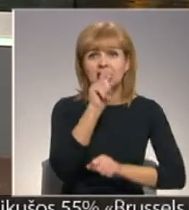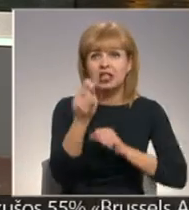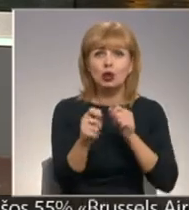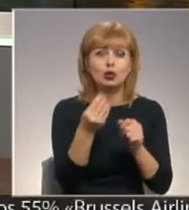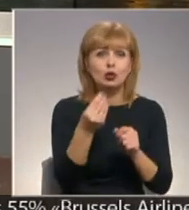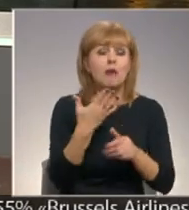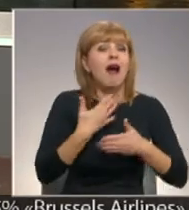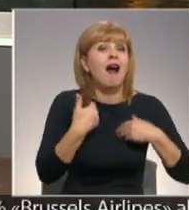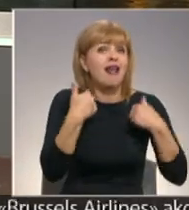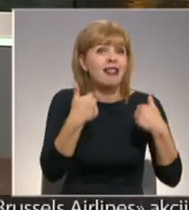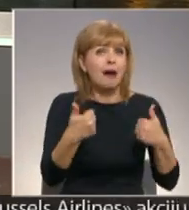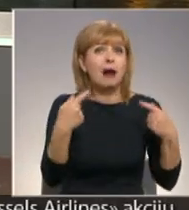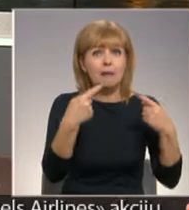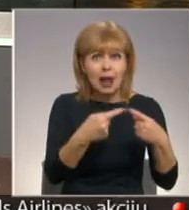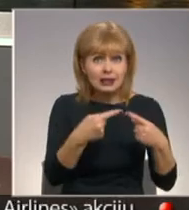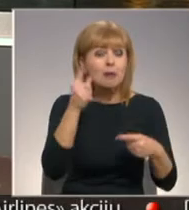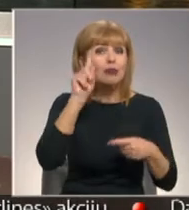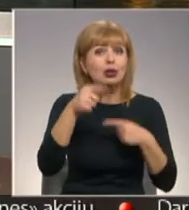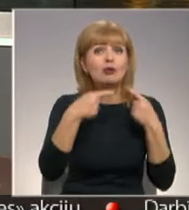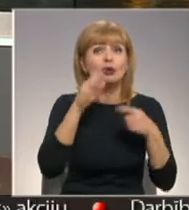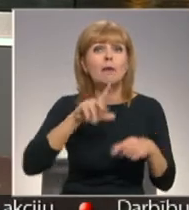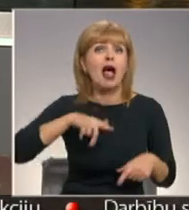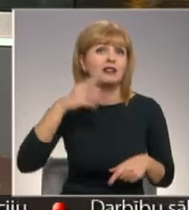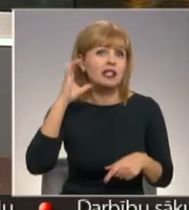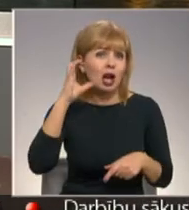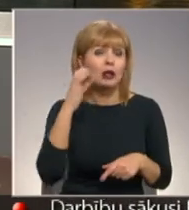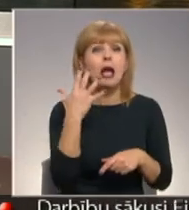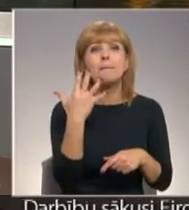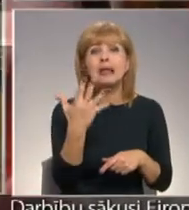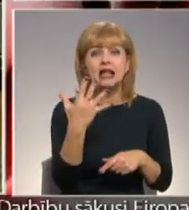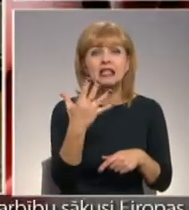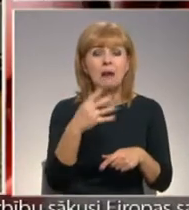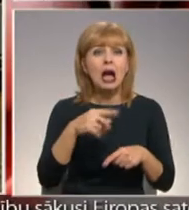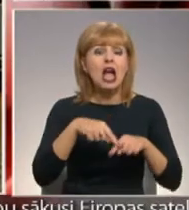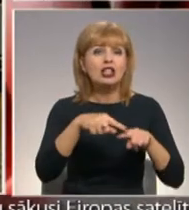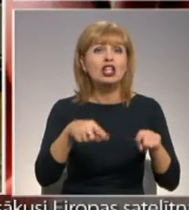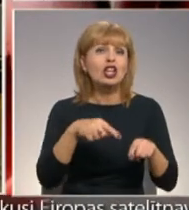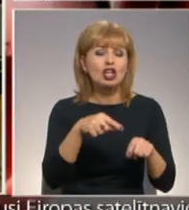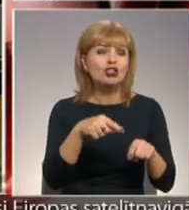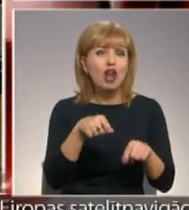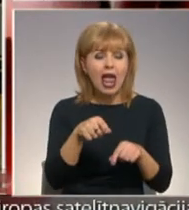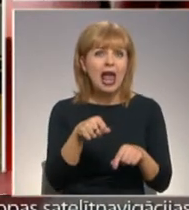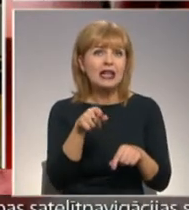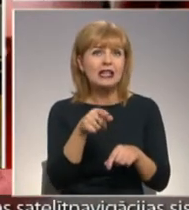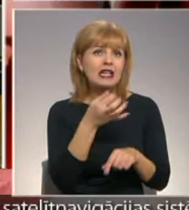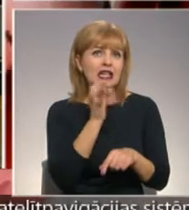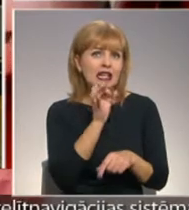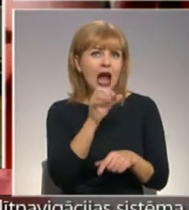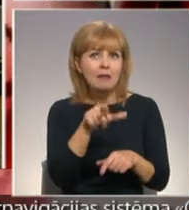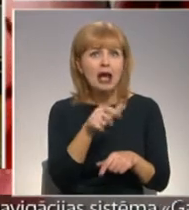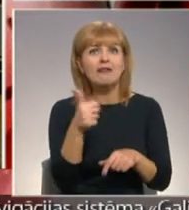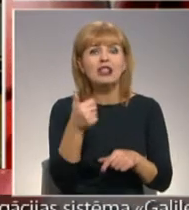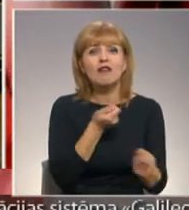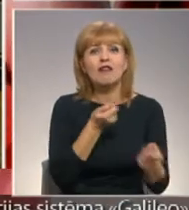Radio 5 DJ'iem un viņu vadīto labdarības maratonu Dod 5. Mums tiešraidē pievienojas man kolēģi Aija Kīnce. Labvakar, Aija, vārds